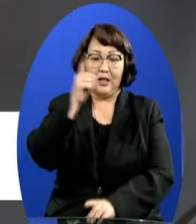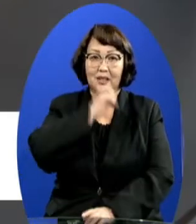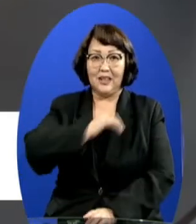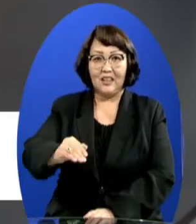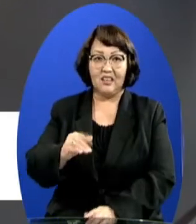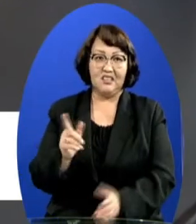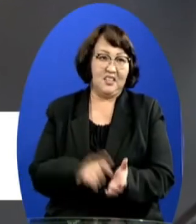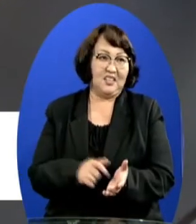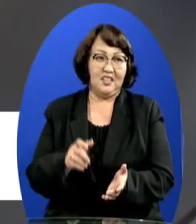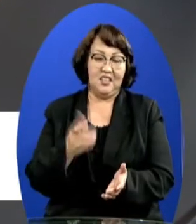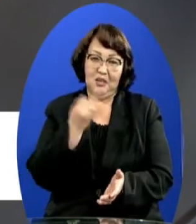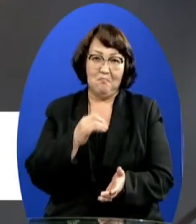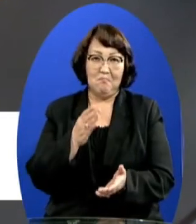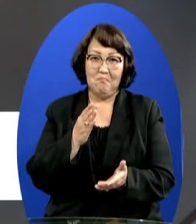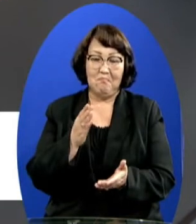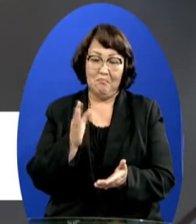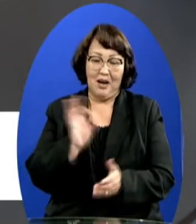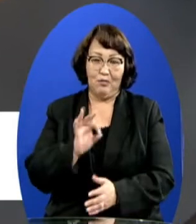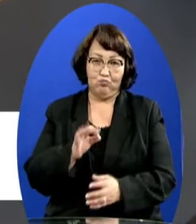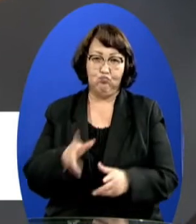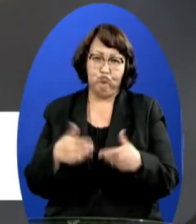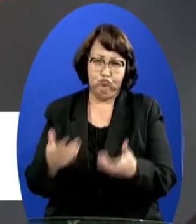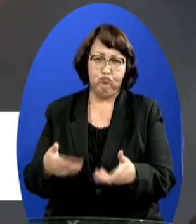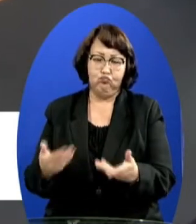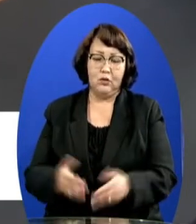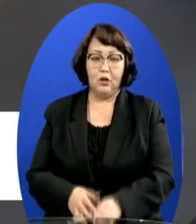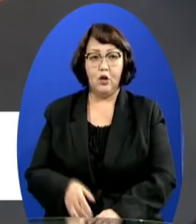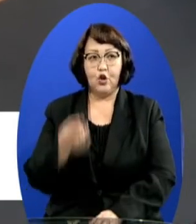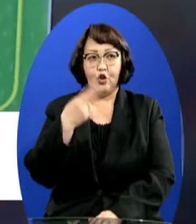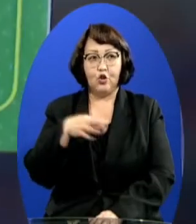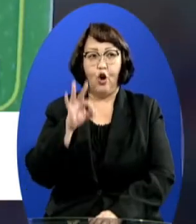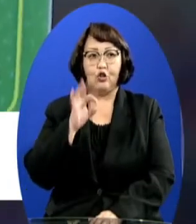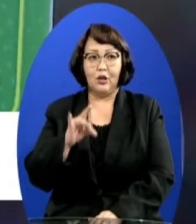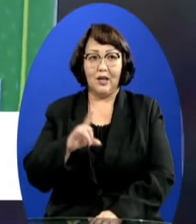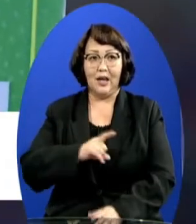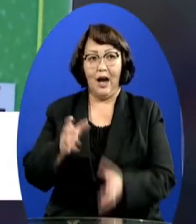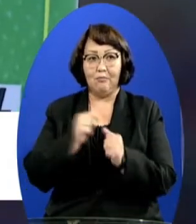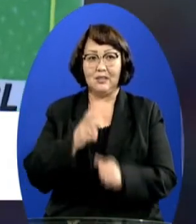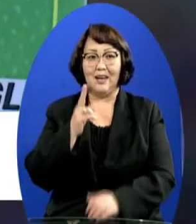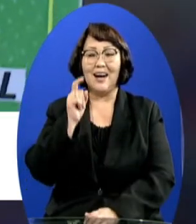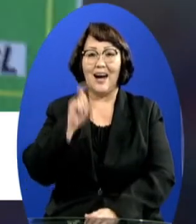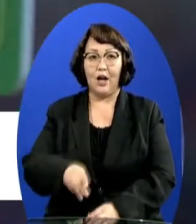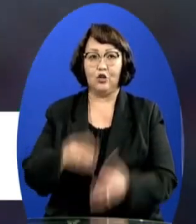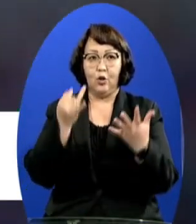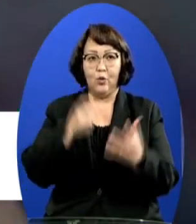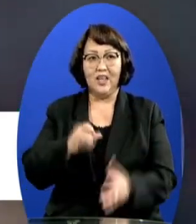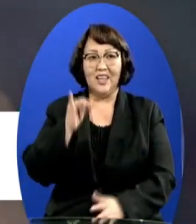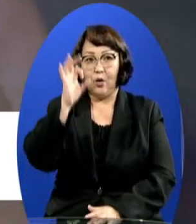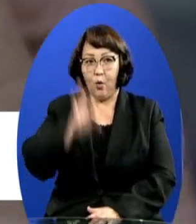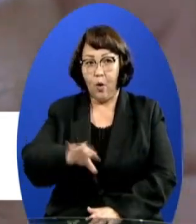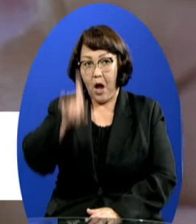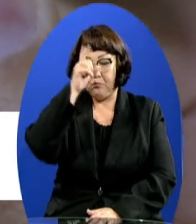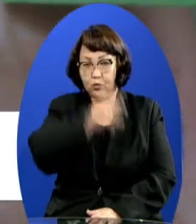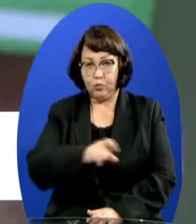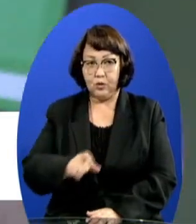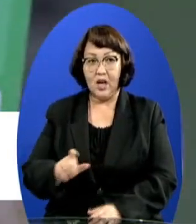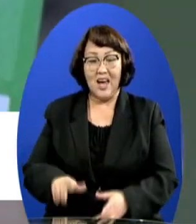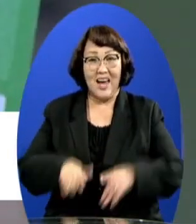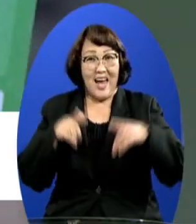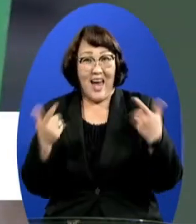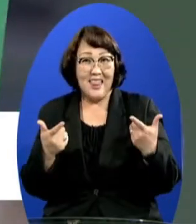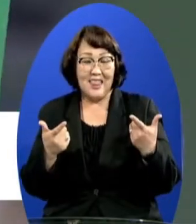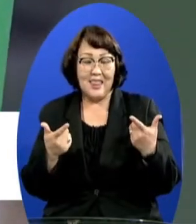дээ. Монгол улсын хэмжээнд өнөөдөр энэ харагдаж байгаа донорын карттай 7 хүн байдаг. Тэдний дийлэнх нь эмч. Тэд хэрвээ гинти эрсдэл үүслэх